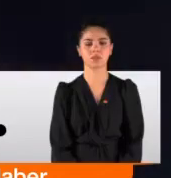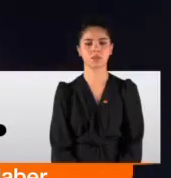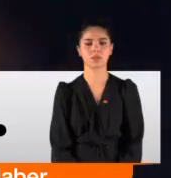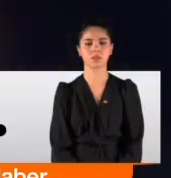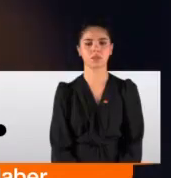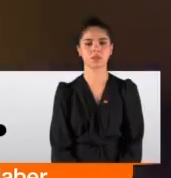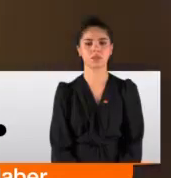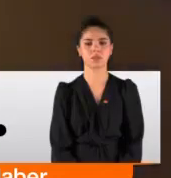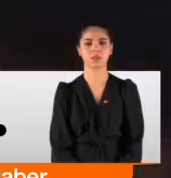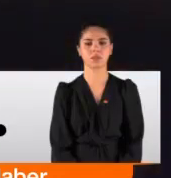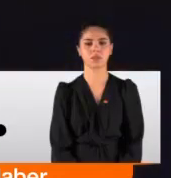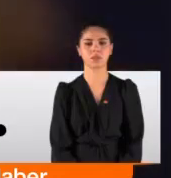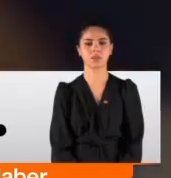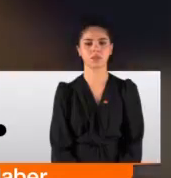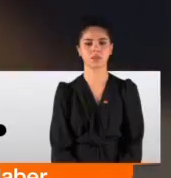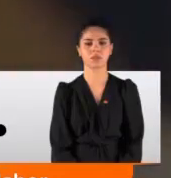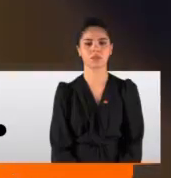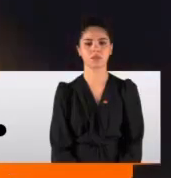Seni öptü lan, helal olsun sana var ya.